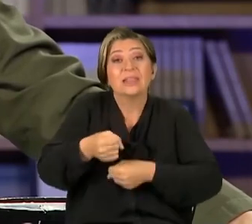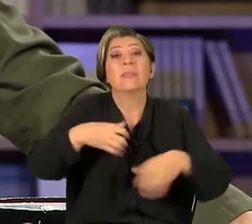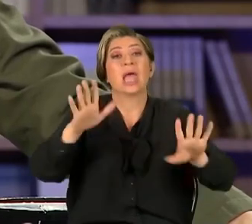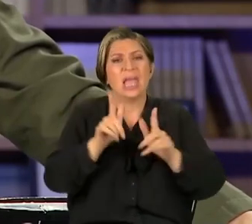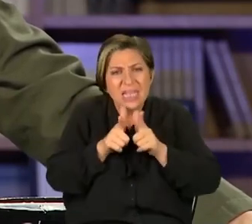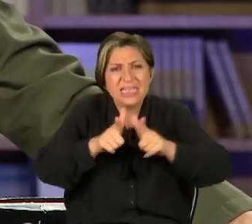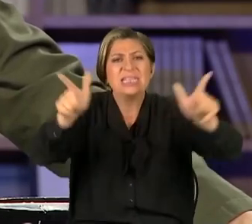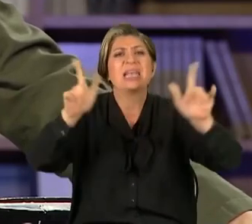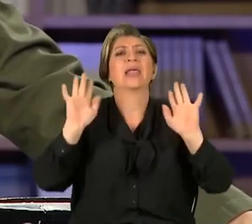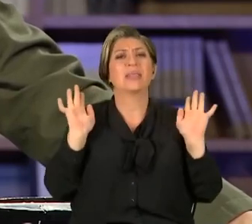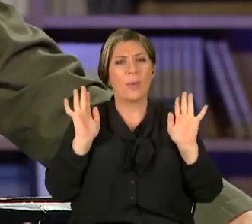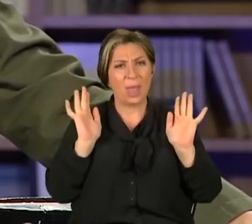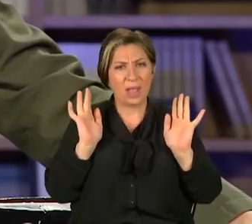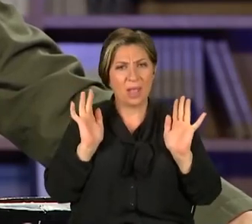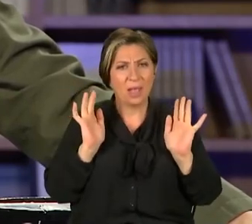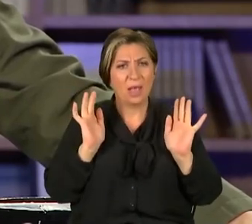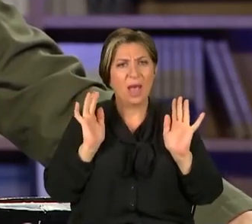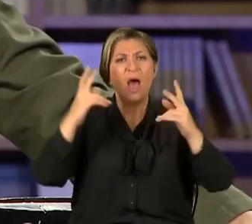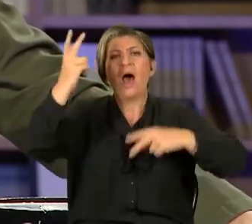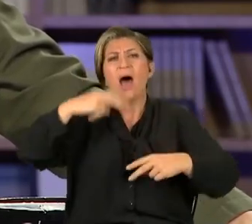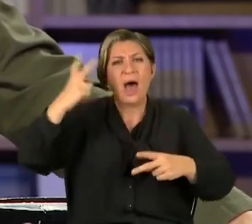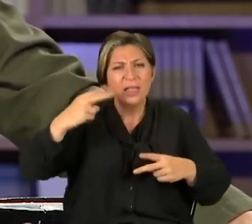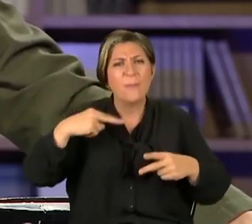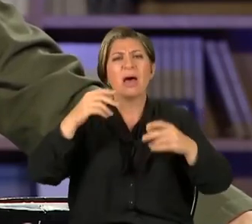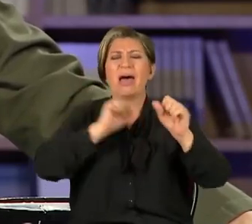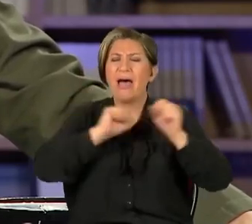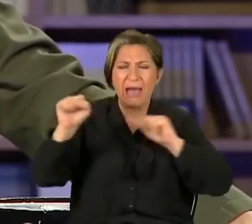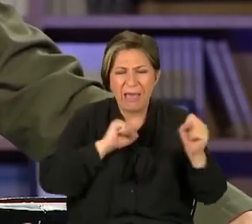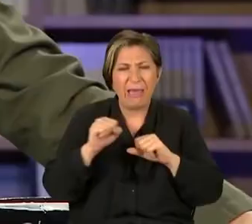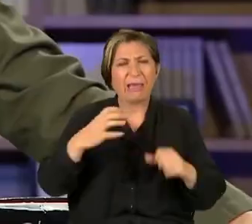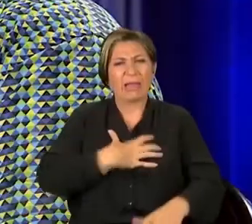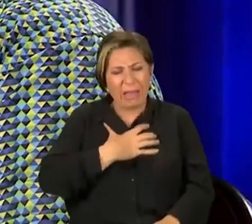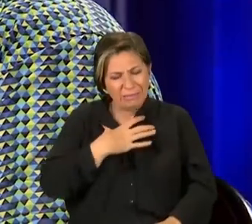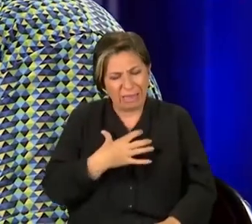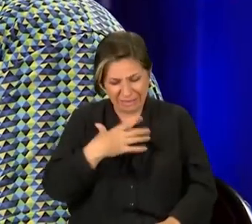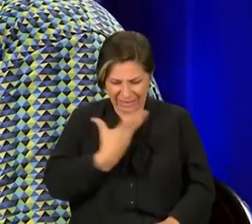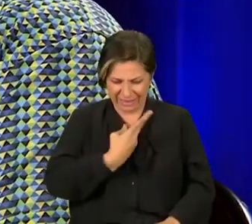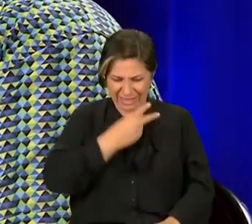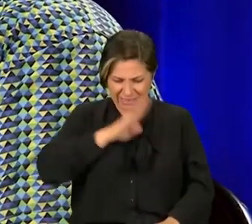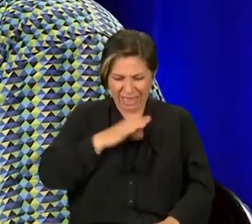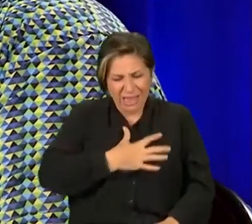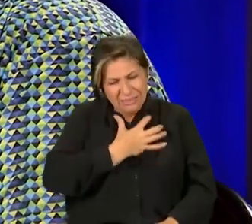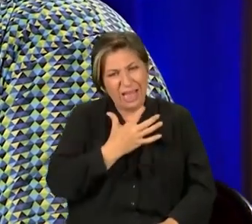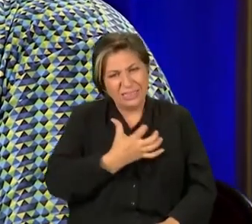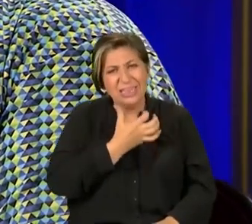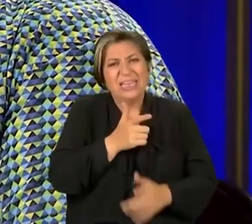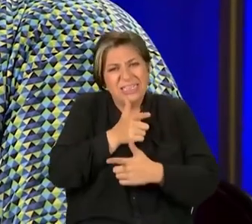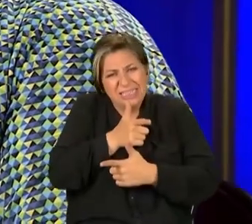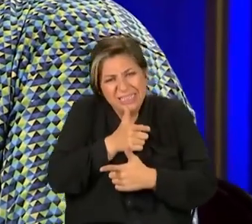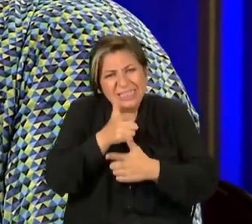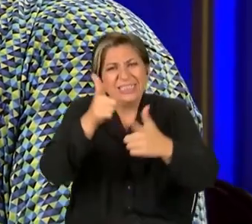İsyan etmeme Ağlama zırlama kendi derdine yanma ile isyan